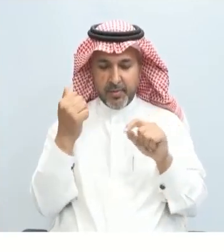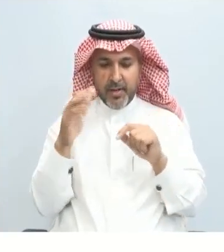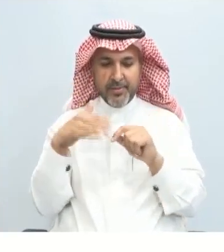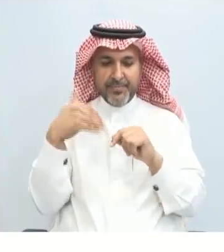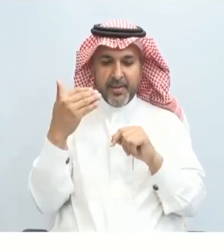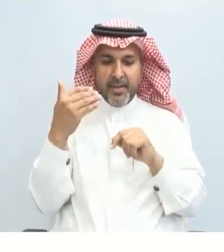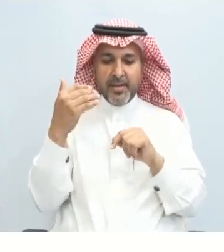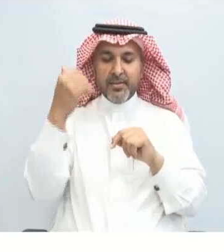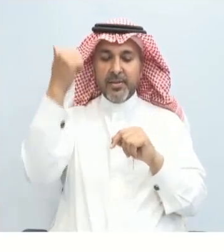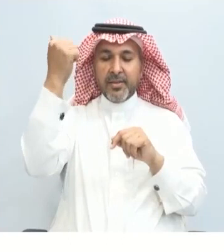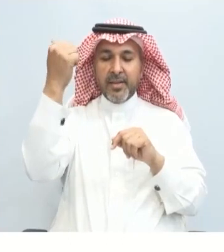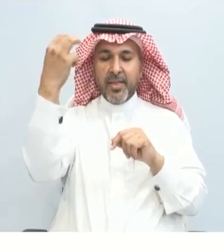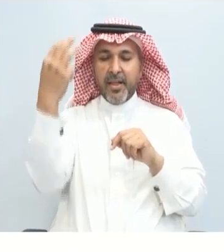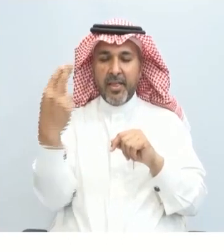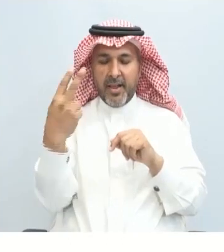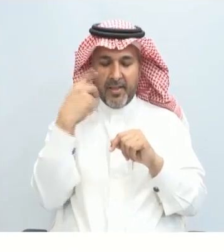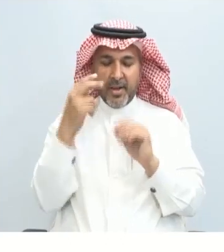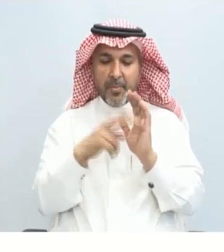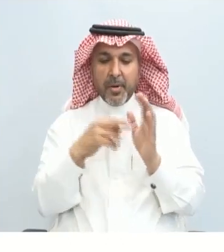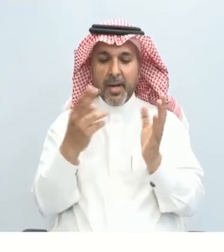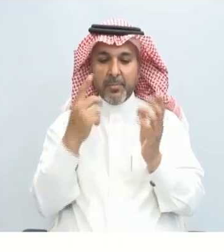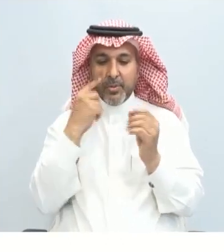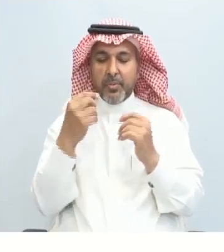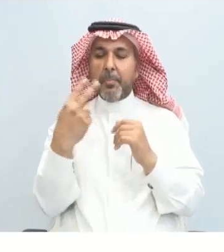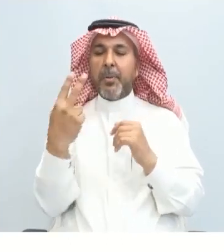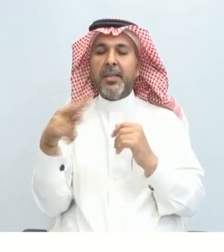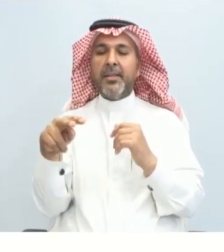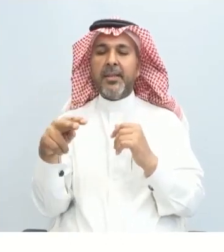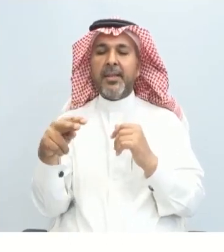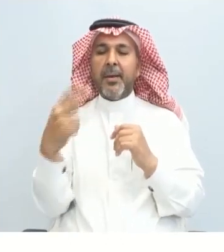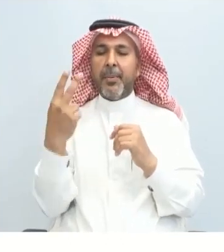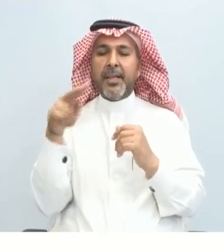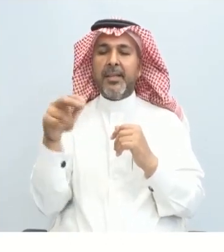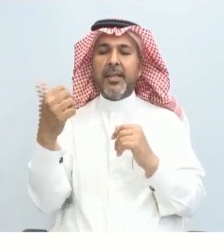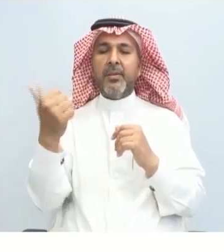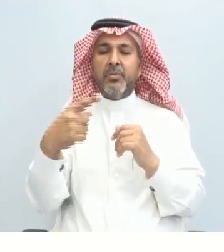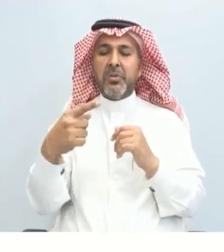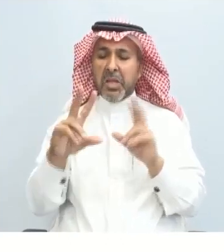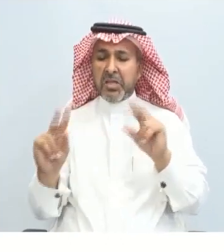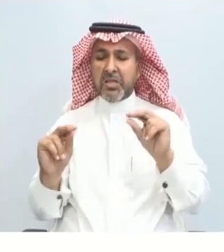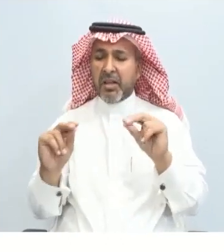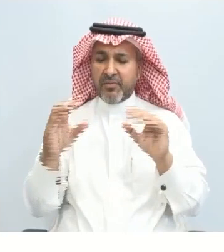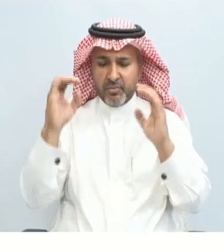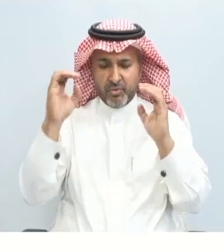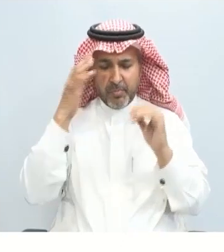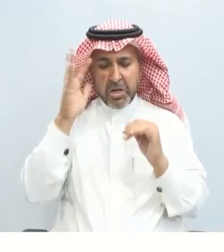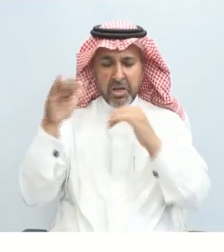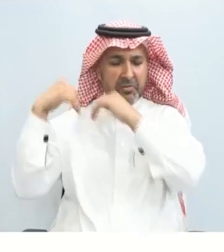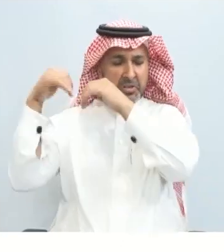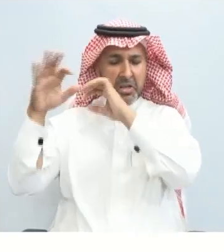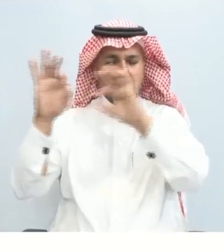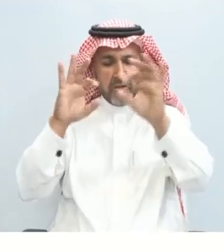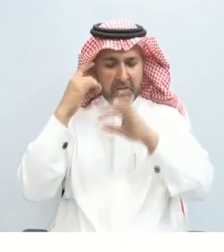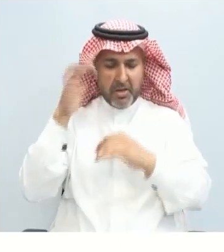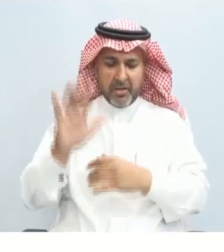حسبناها قبل قليل وبالتالي يخرج الناتج 216 نلاحظ ان العمليتين تؤديان الى نفس الناتج ننتقل